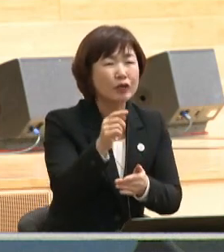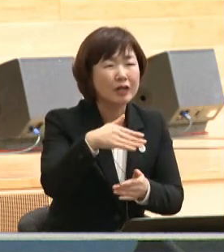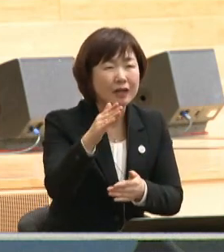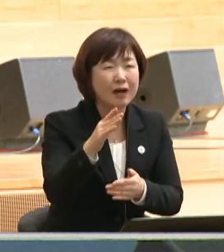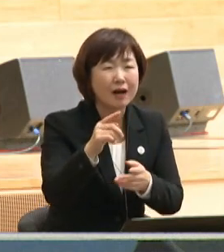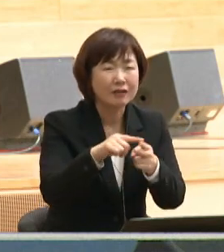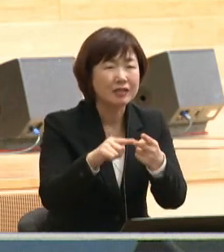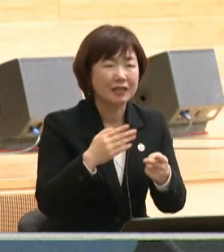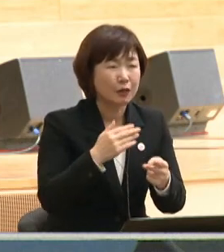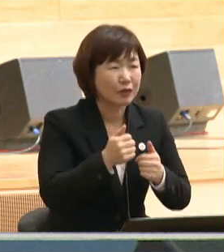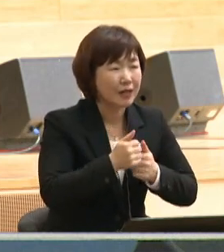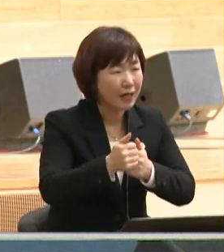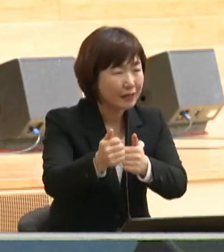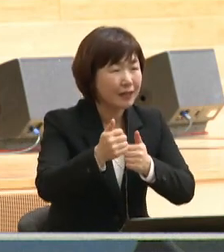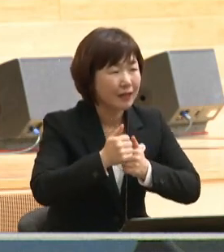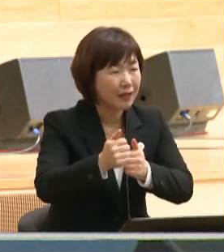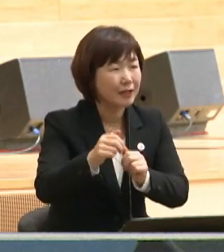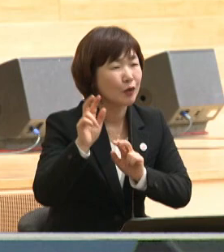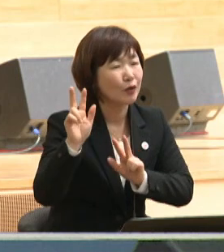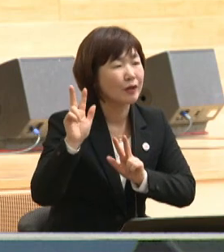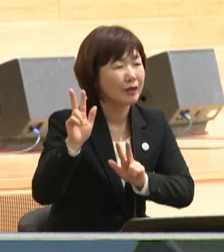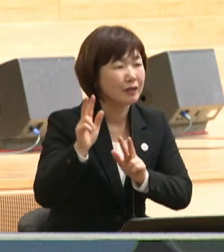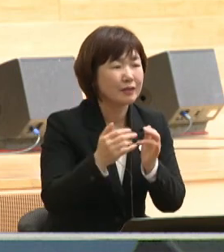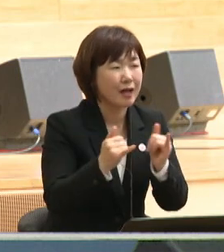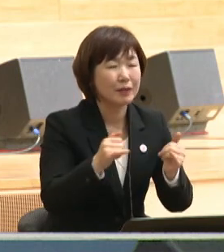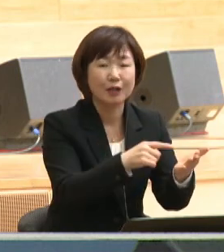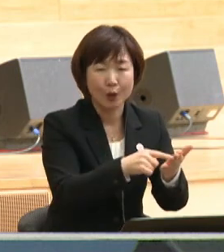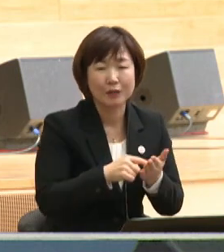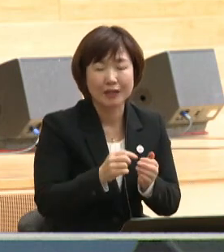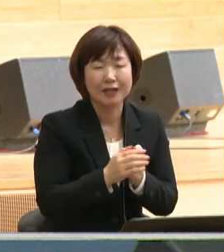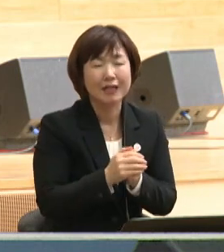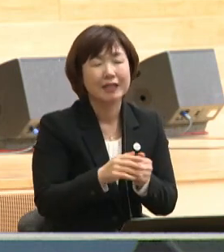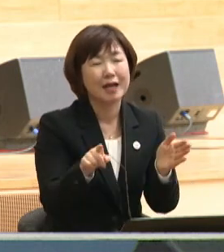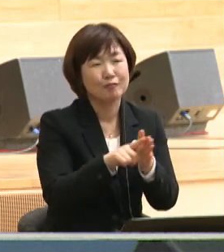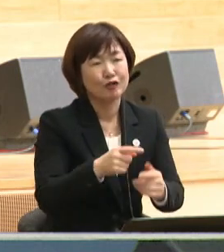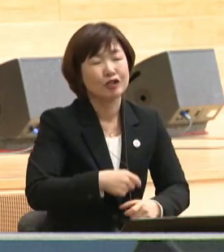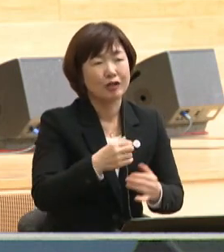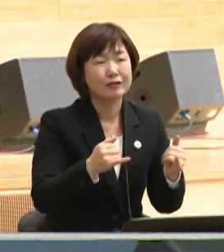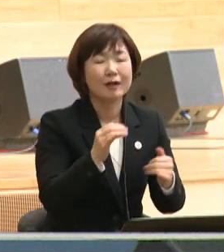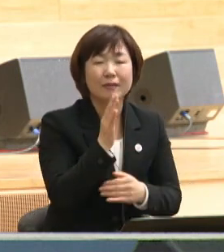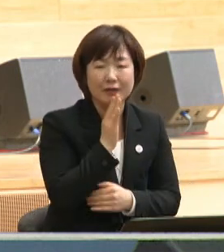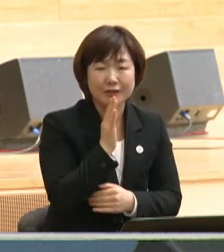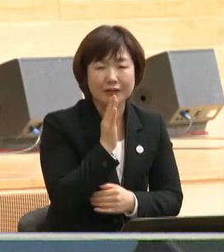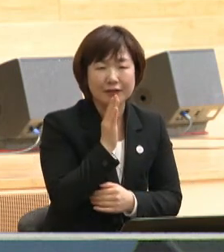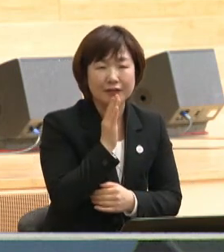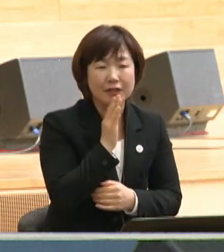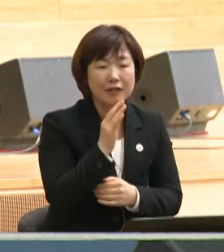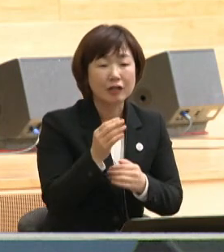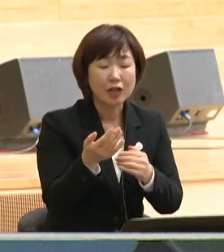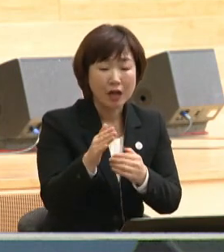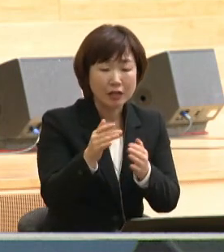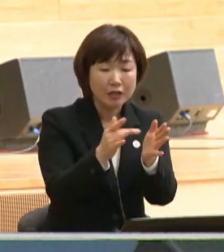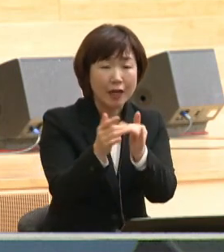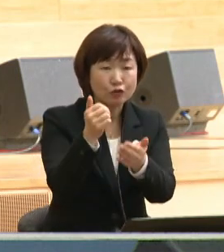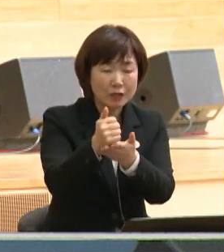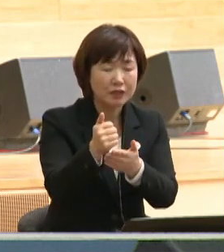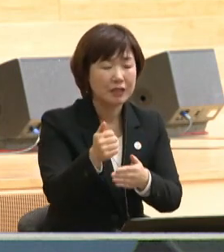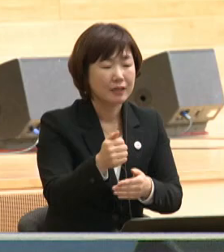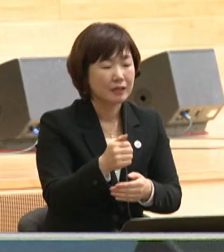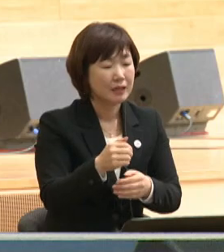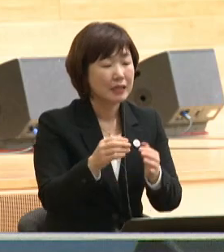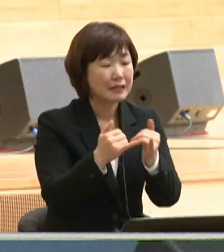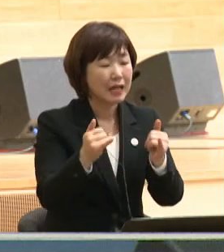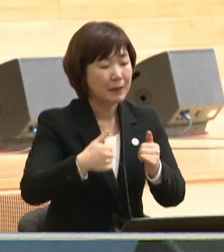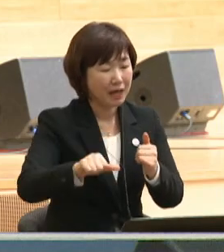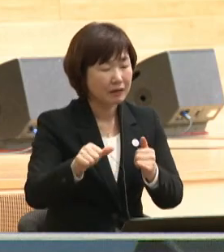따라가겠노라 그렇게 말하는 사람들이 등장합니다 참으로 신실한 사람들이 아닐 수 없습니다이 예수님은 인자는